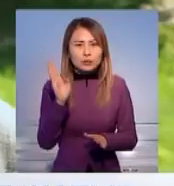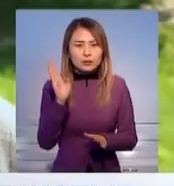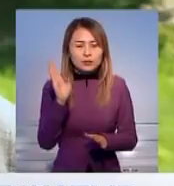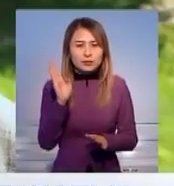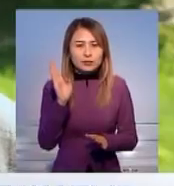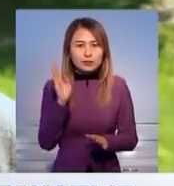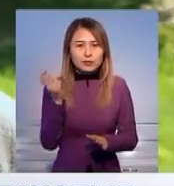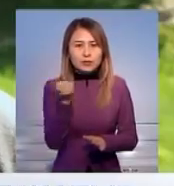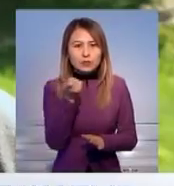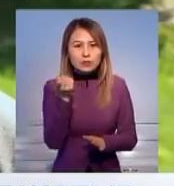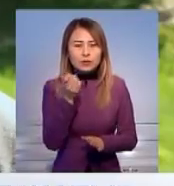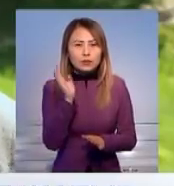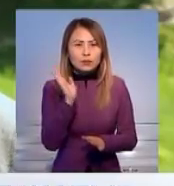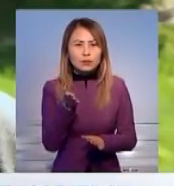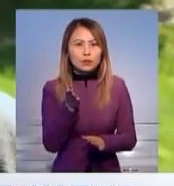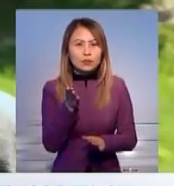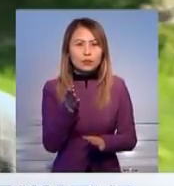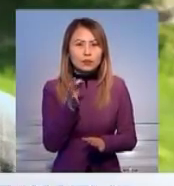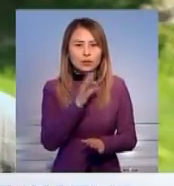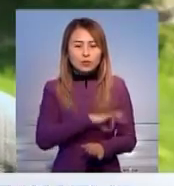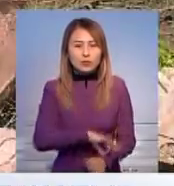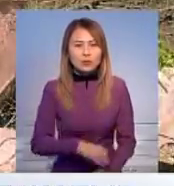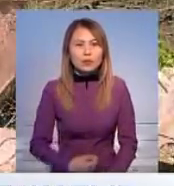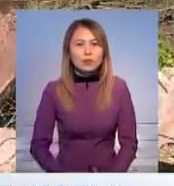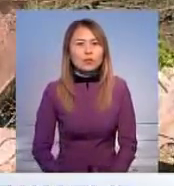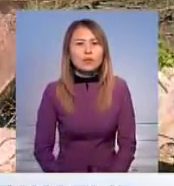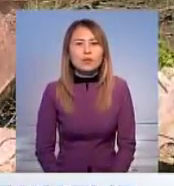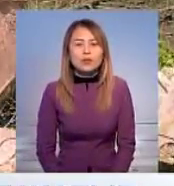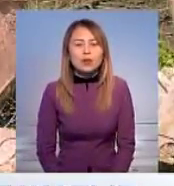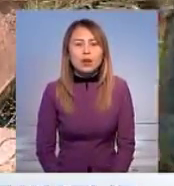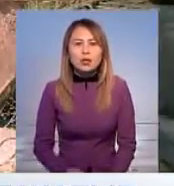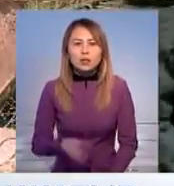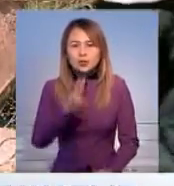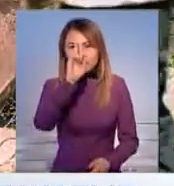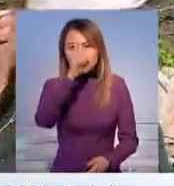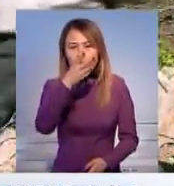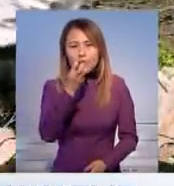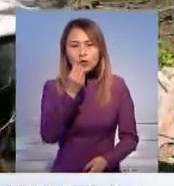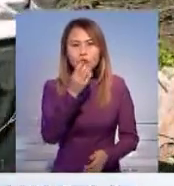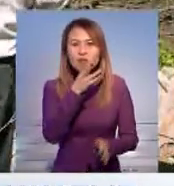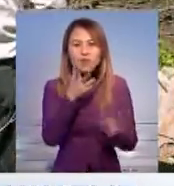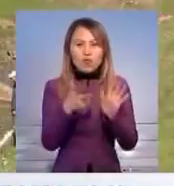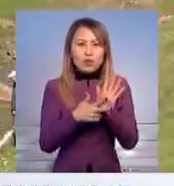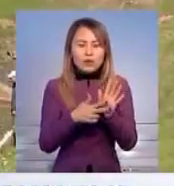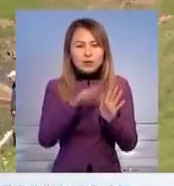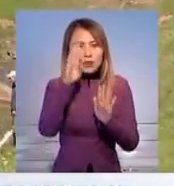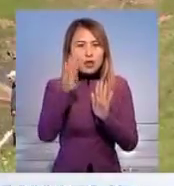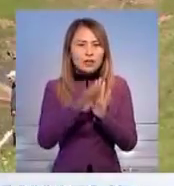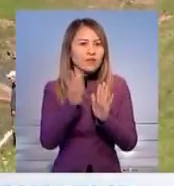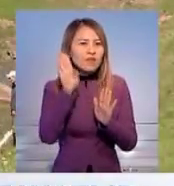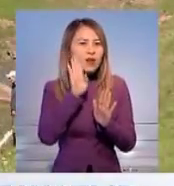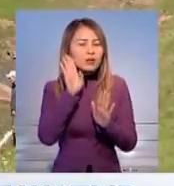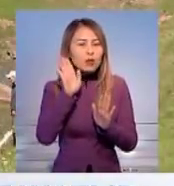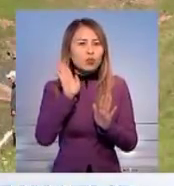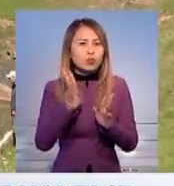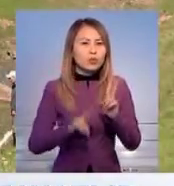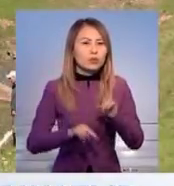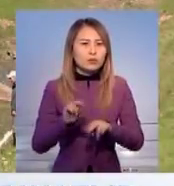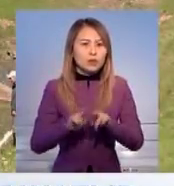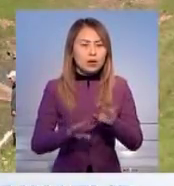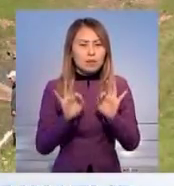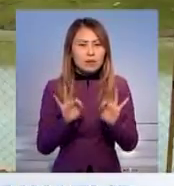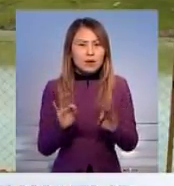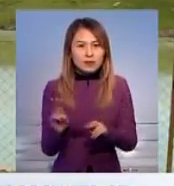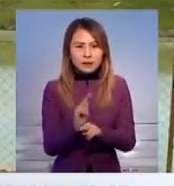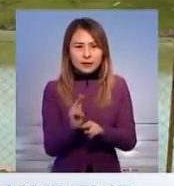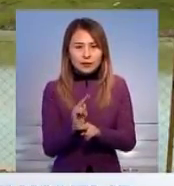бидай мақсардан көріп 4-5 есе пайдасы олар еді. Алдағы 2 жылда тағы да 8 су қоймасы қалпына келтірілмек. Бұл аудандағы суғармалы